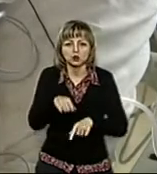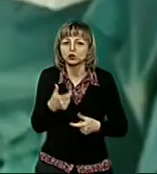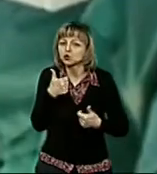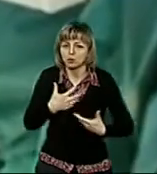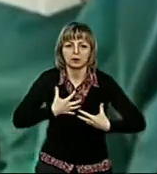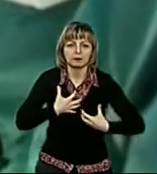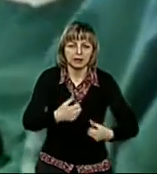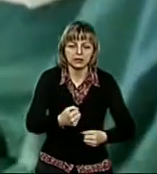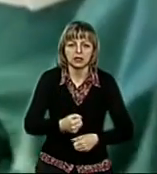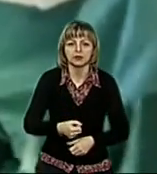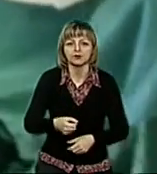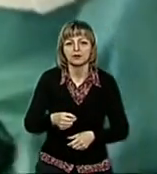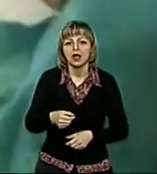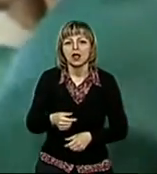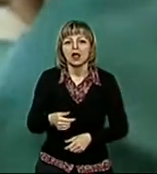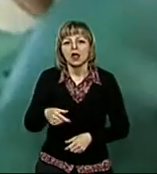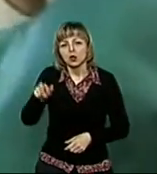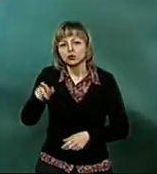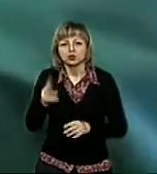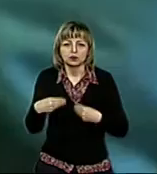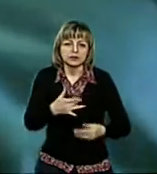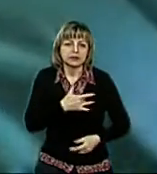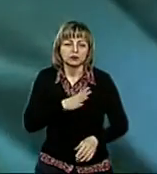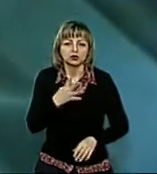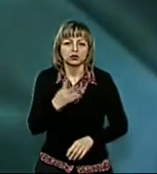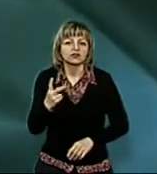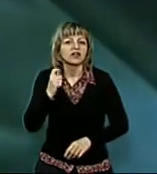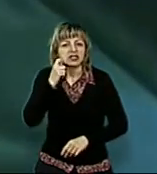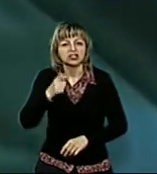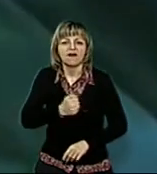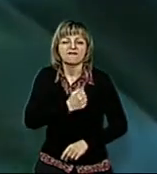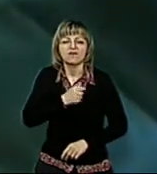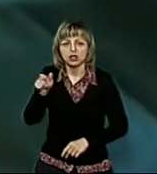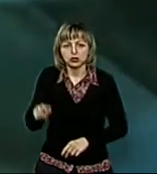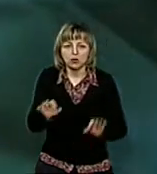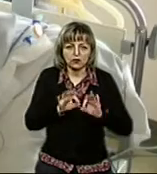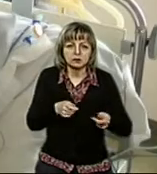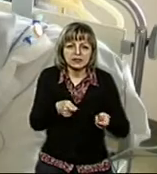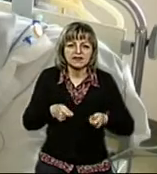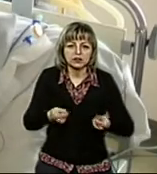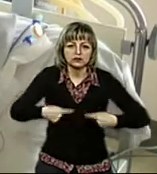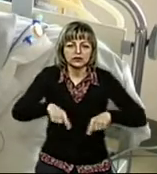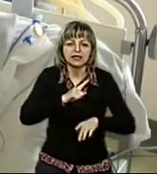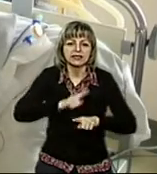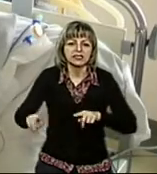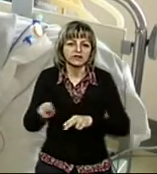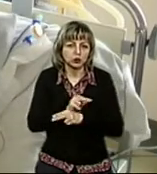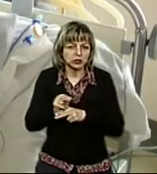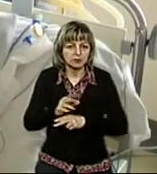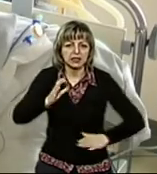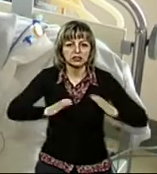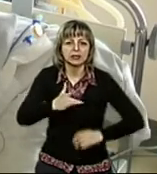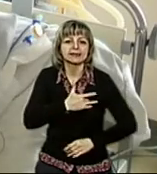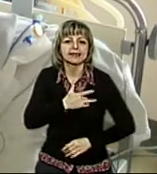прийняли. Донором для Святослава Німчука став 42-річний військовий, розповідає завідувач відділення інтенсивної терапії